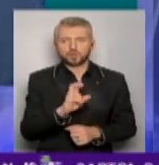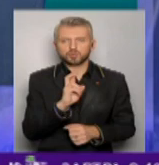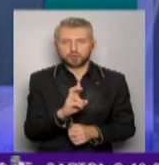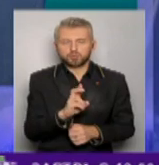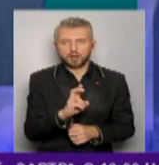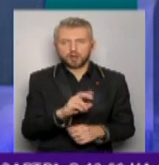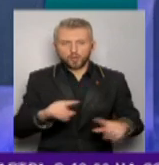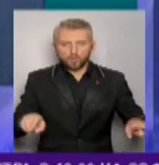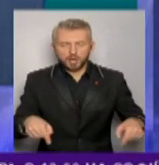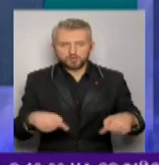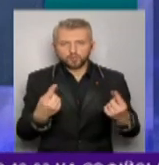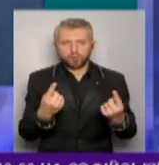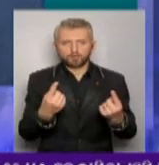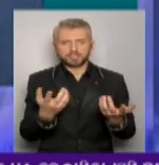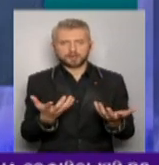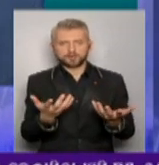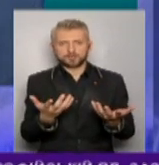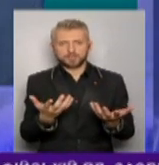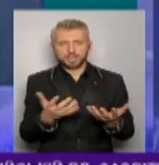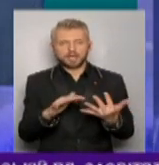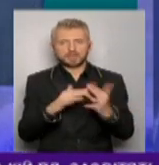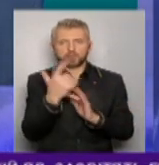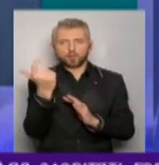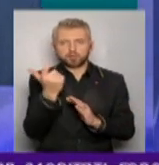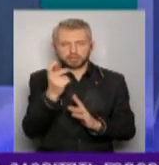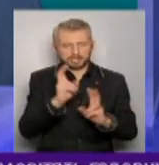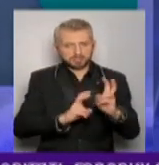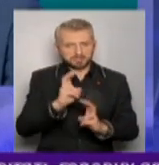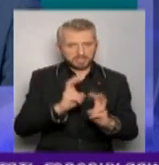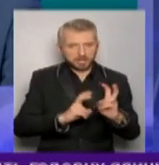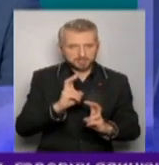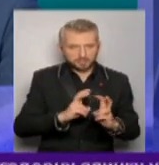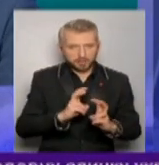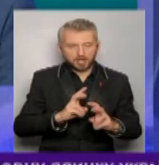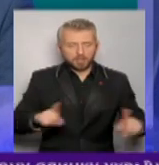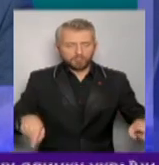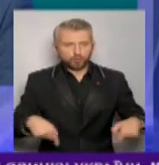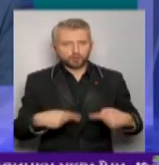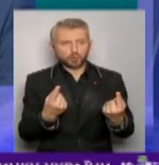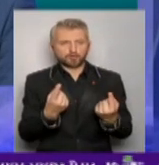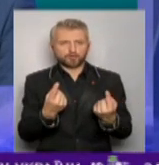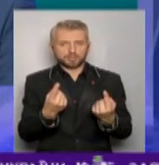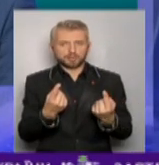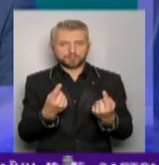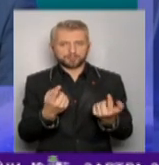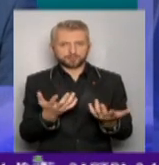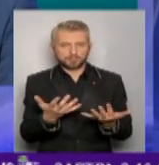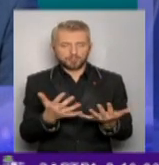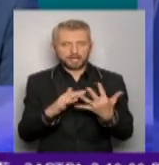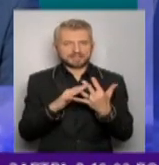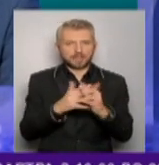щоб організовувати, створювати сільськогосподарські підприємства, визроджувати населені